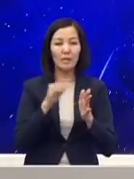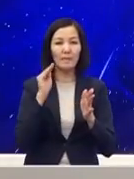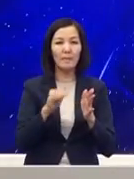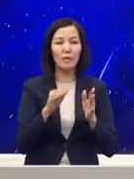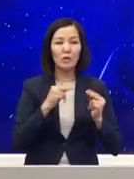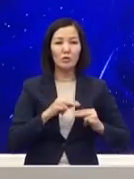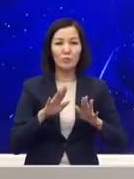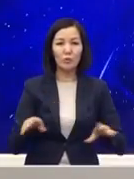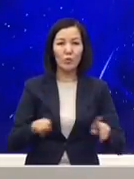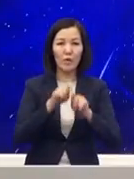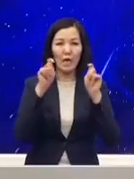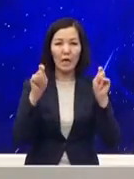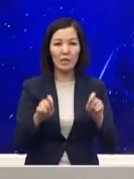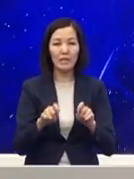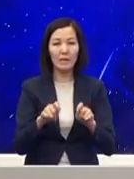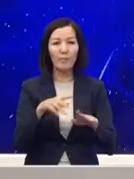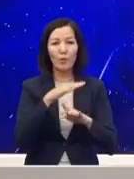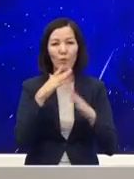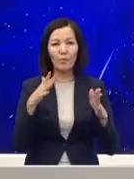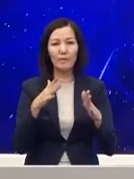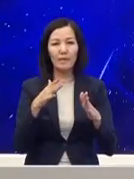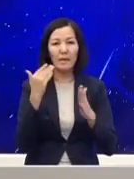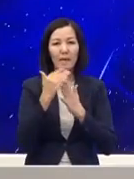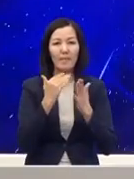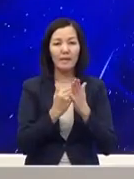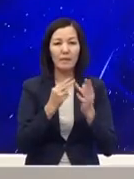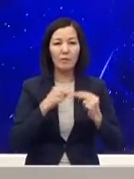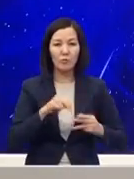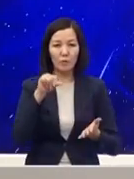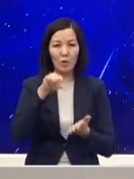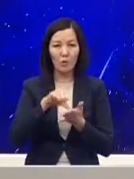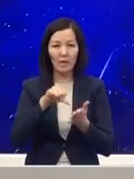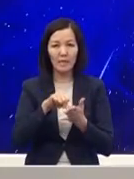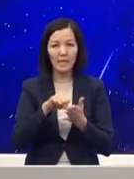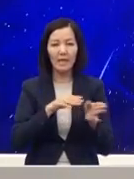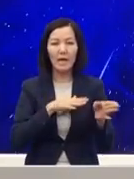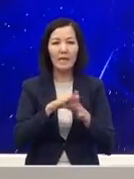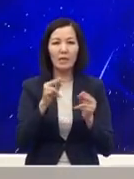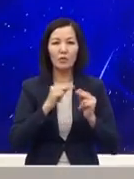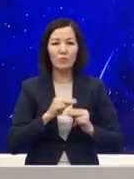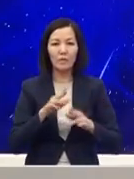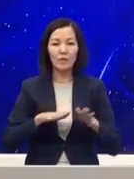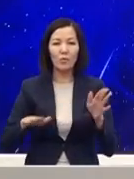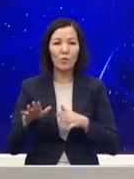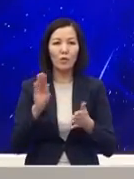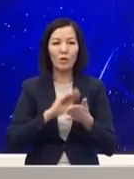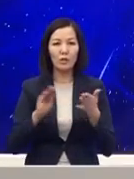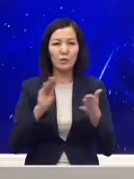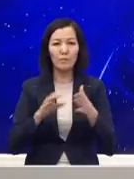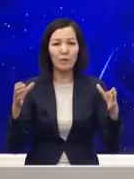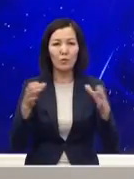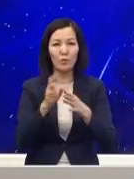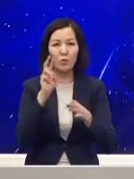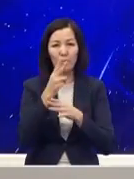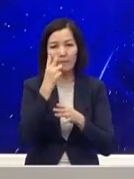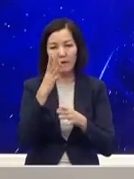537 жаңа жұмыс орны ашылып, оның тең жартысы аталған бағдарламамен жұмысқа орналасқан. Ауданда атқарылған жұмыстарды өңірлік бақ